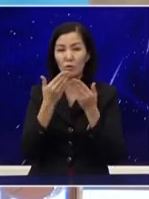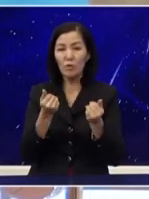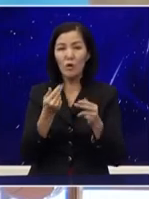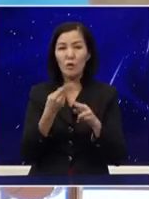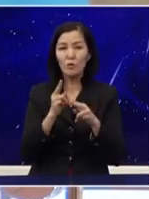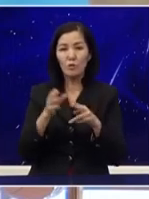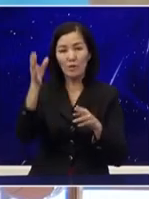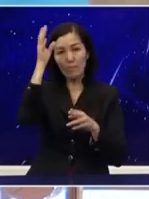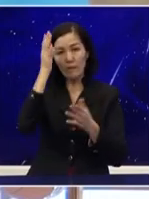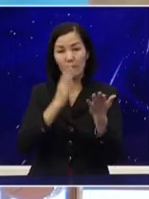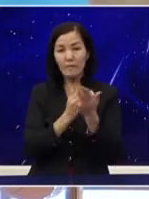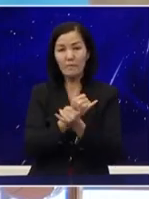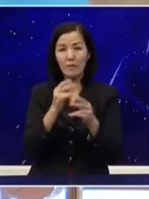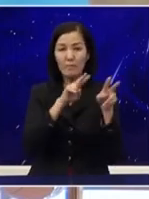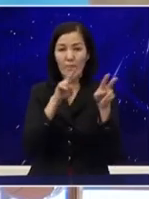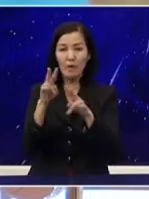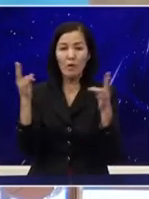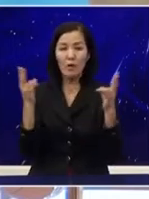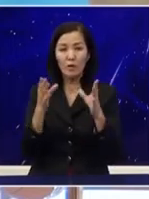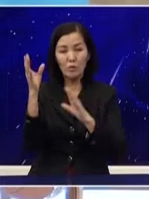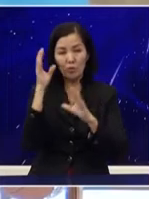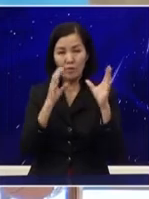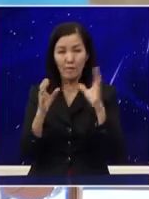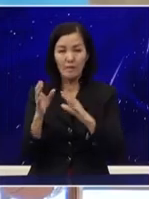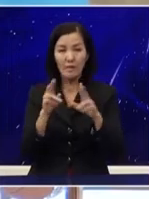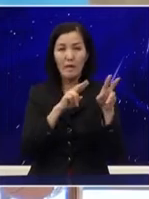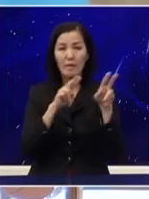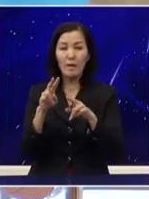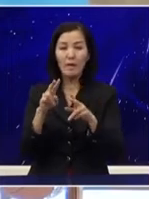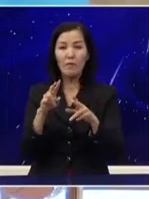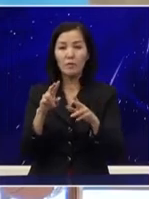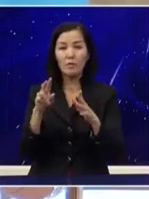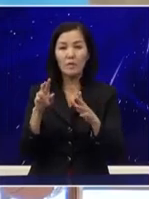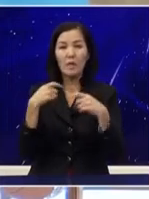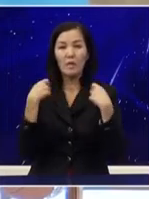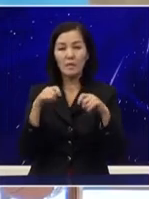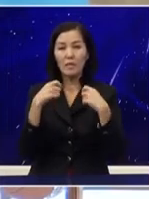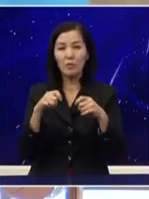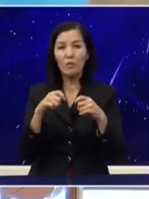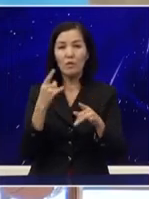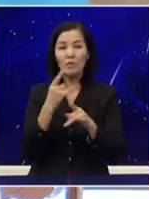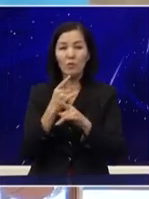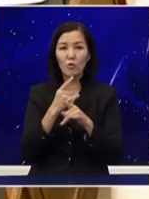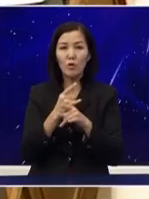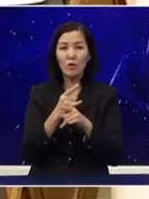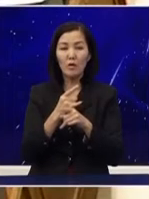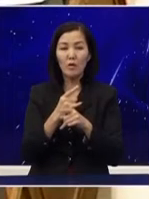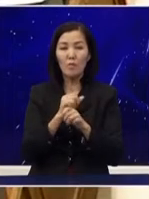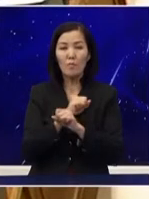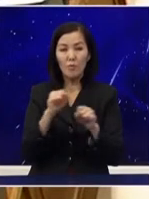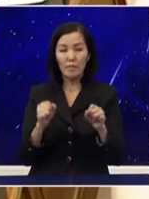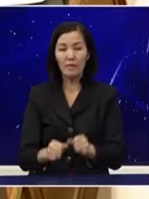білім беру қызметін бақылау керек. Енді университеттер бақылаусыз қалуы мүмкін деген жалған пікір қалыптаспауы керек.